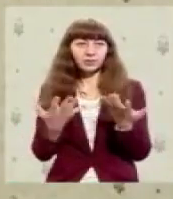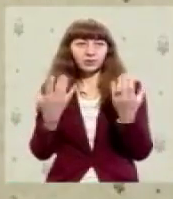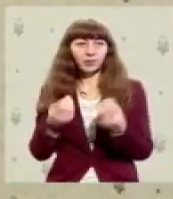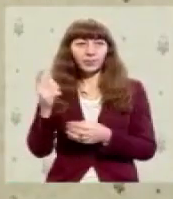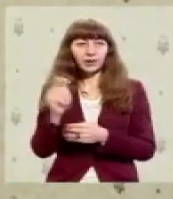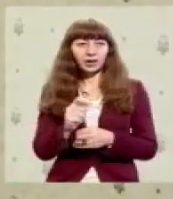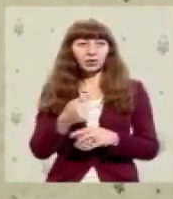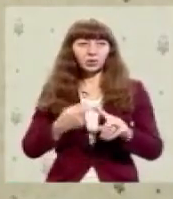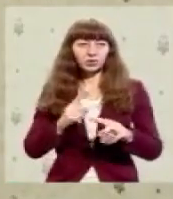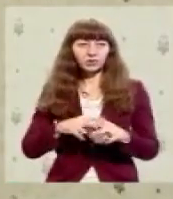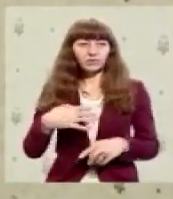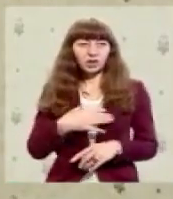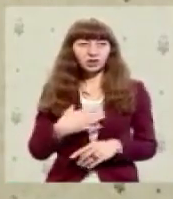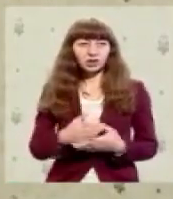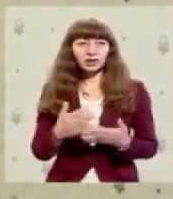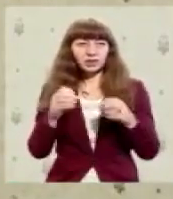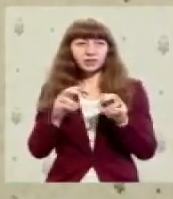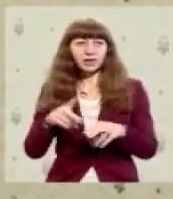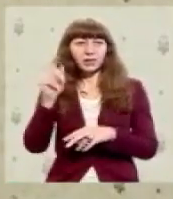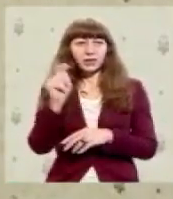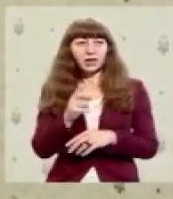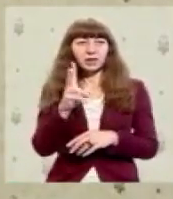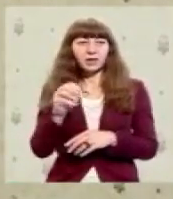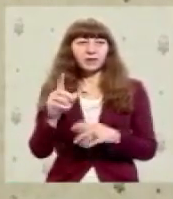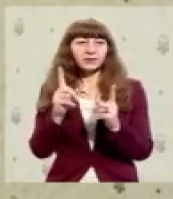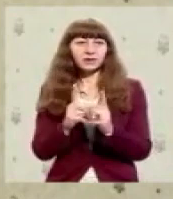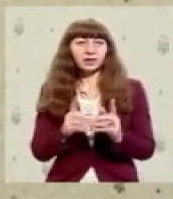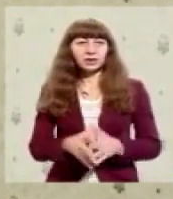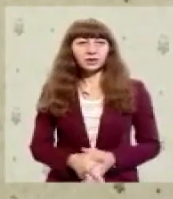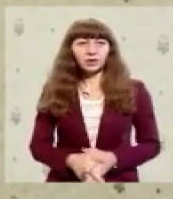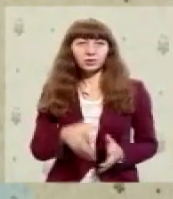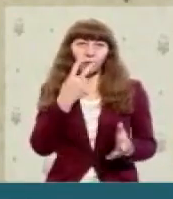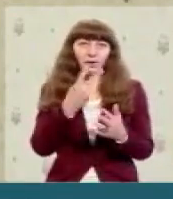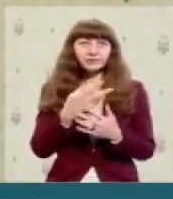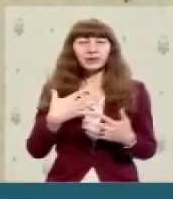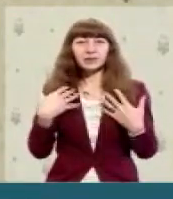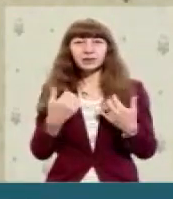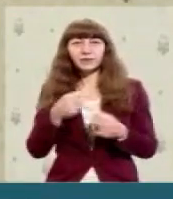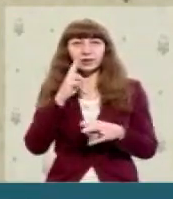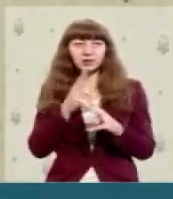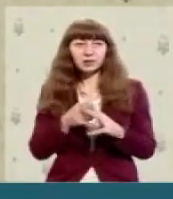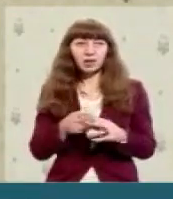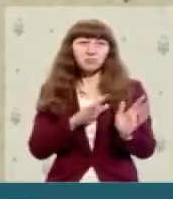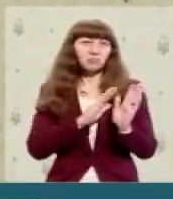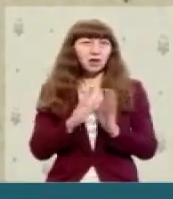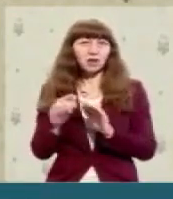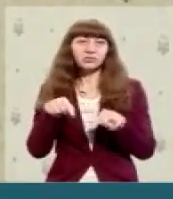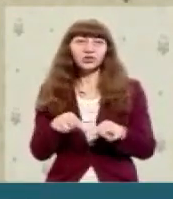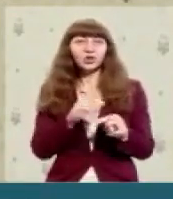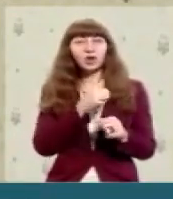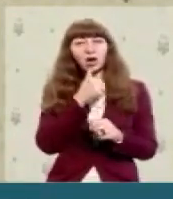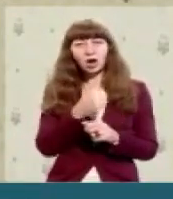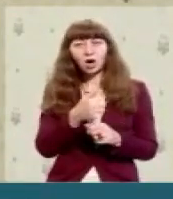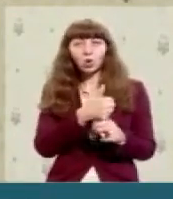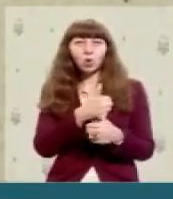күні біз үшін өте маңызды. Кездесуге арнайы келіп, қарындасымның жағдайын біліп қайттым. Жағдайы жаман емес екен, қауіпсіздігі